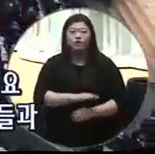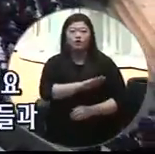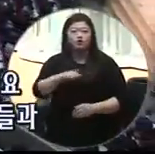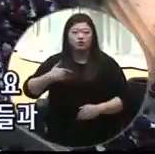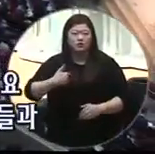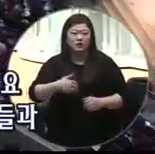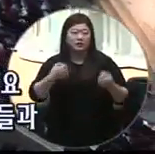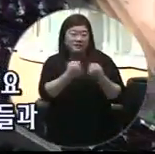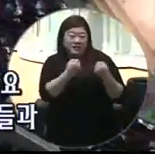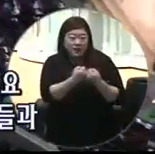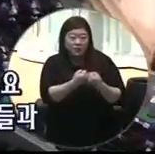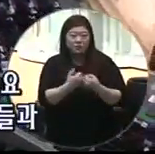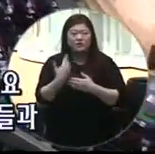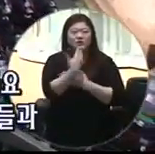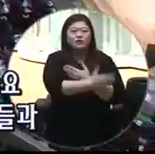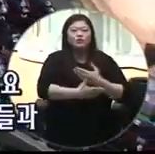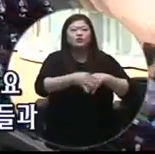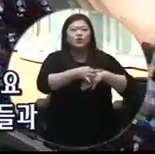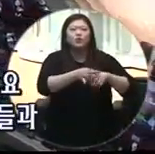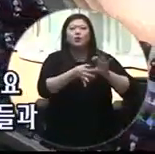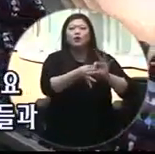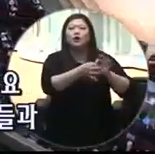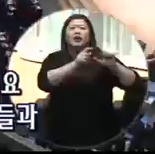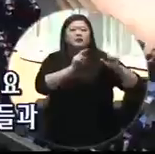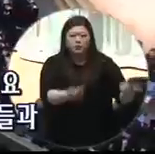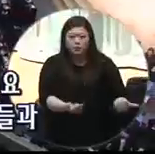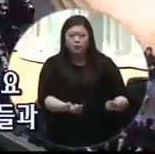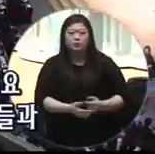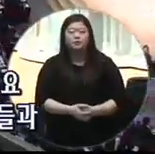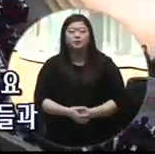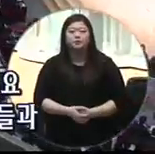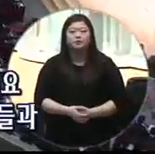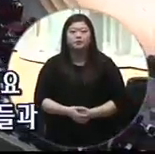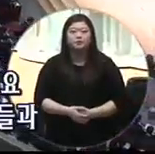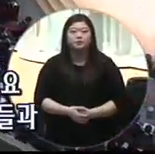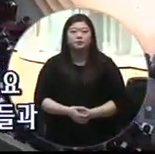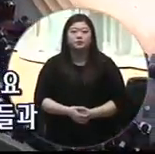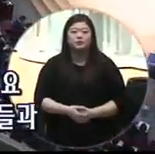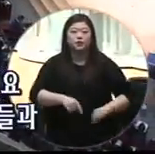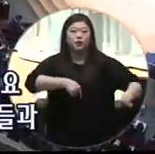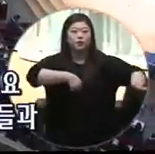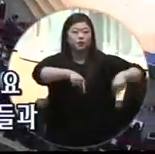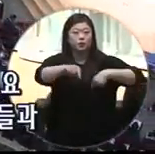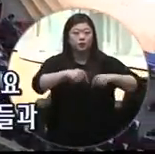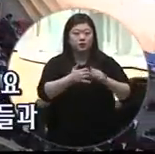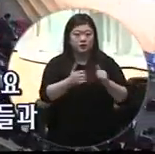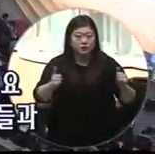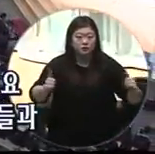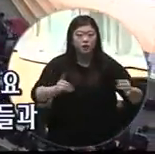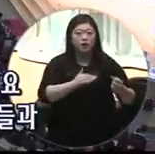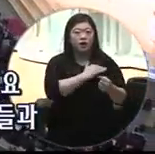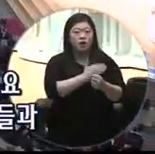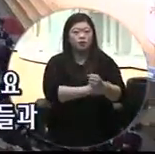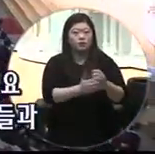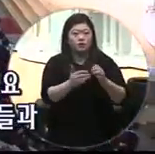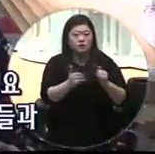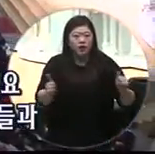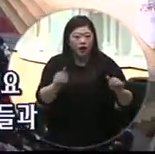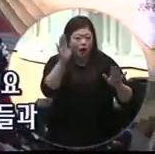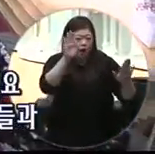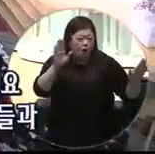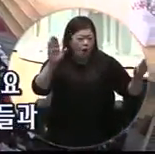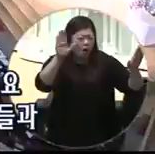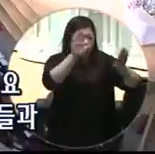씨름은 혈과 육을 상대하는 것이 아니요. 뭐라 했습니까? 통치자들과 권세들과 이